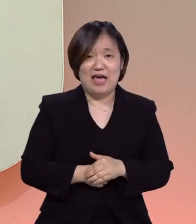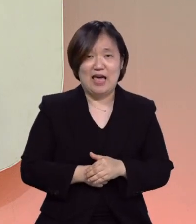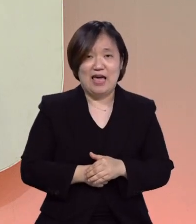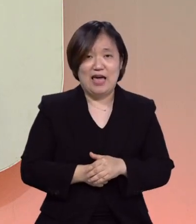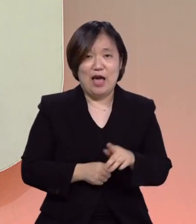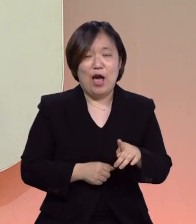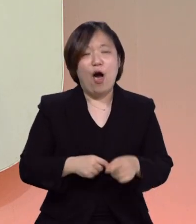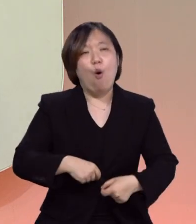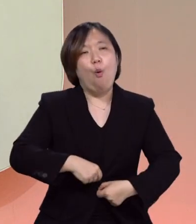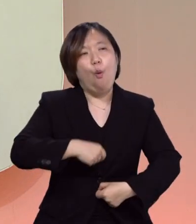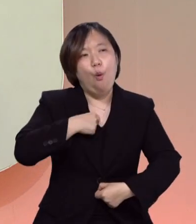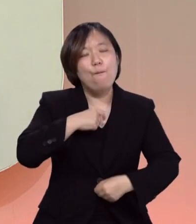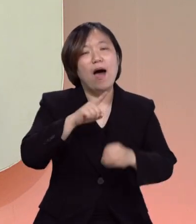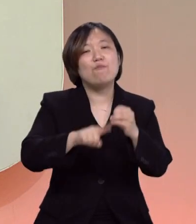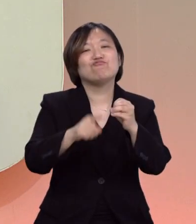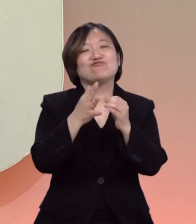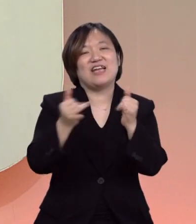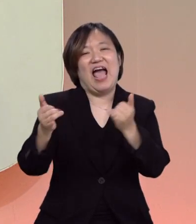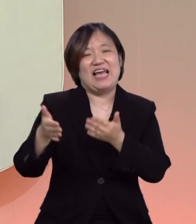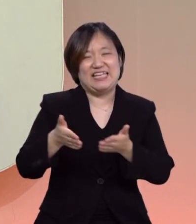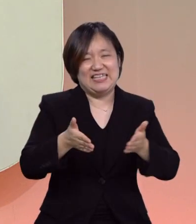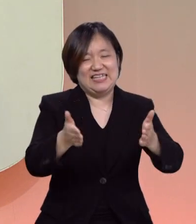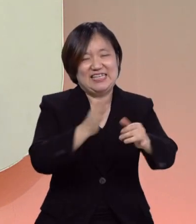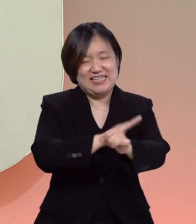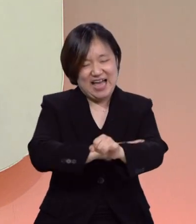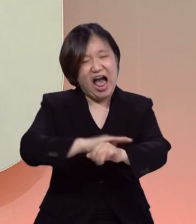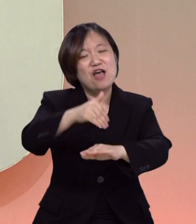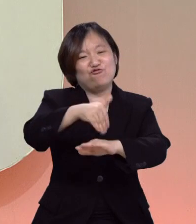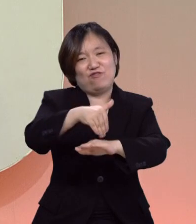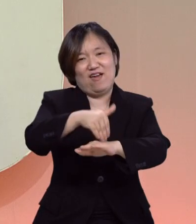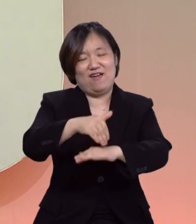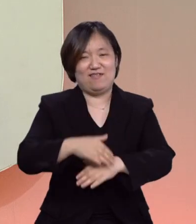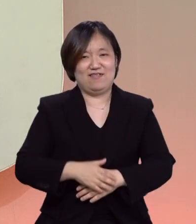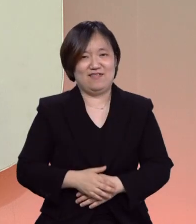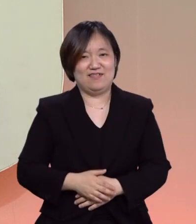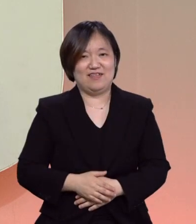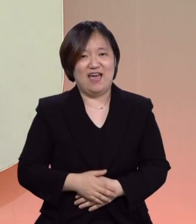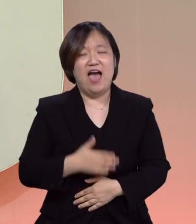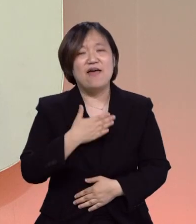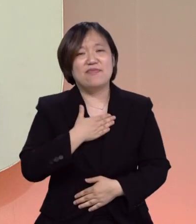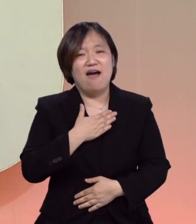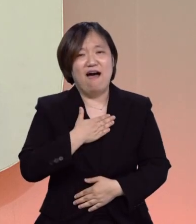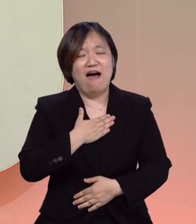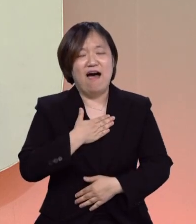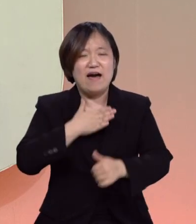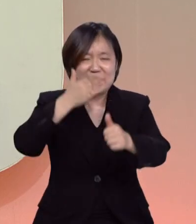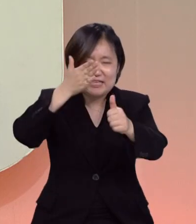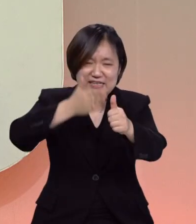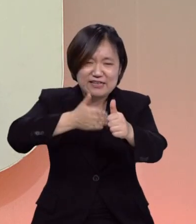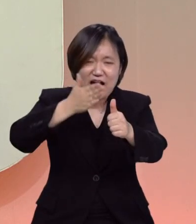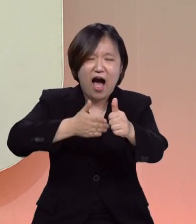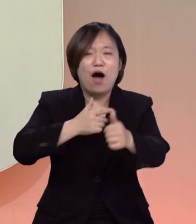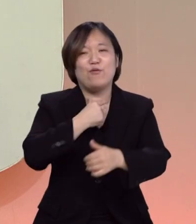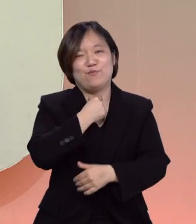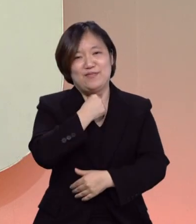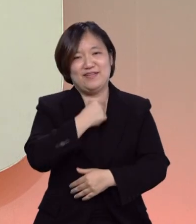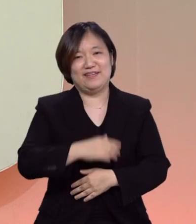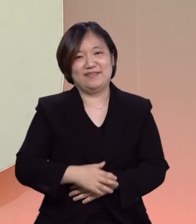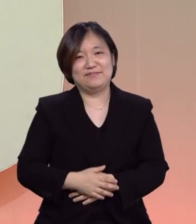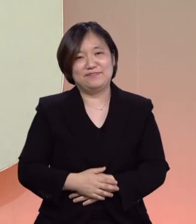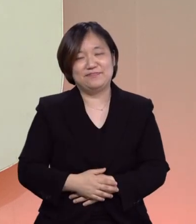잘 닦아 나가시기 바랍니다 저의 간곡한 그런 이야기가 되겠습니다